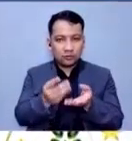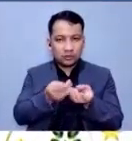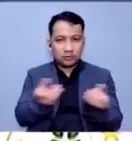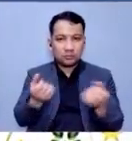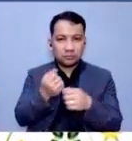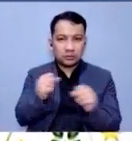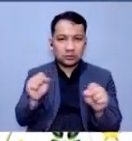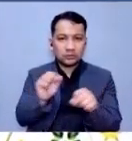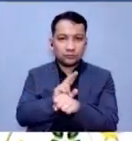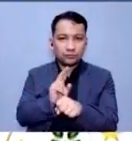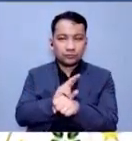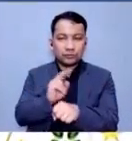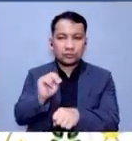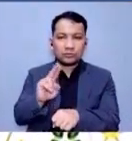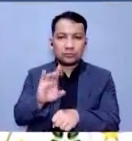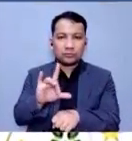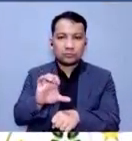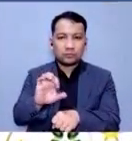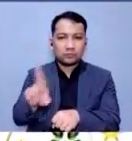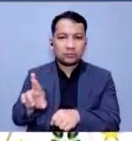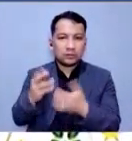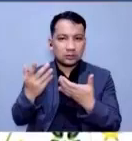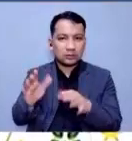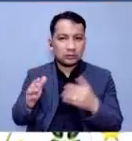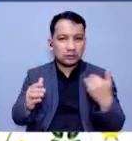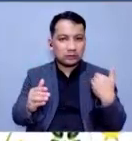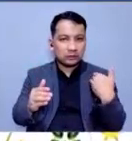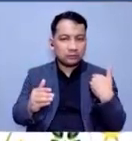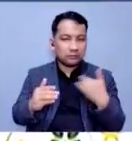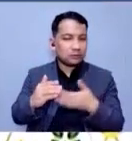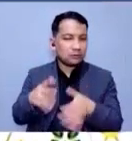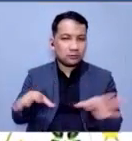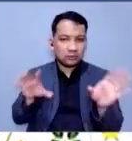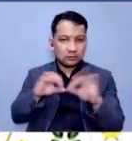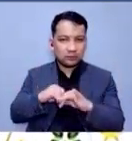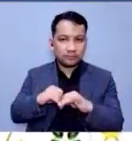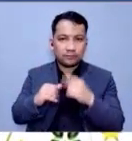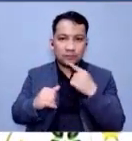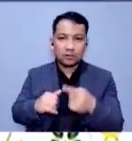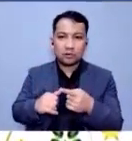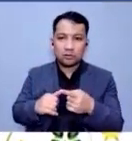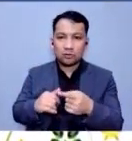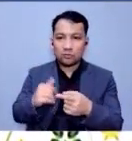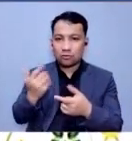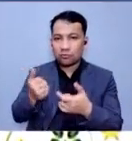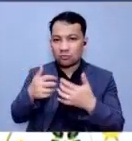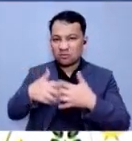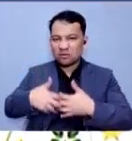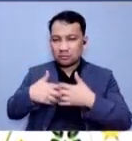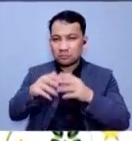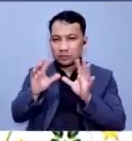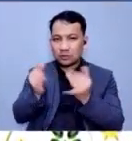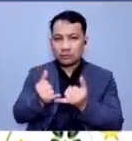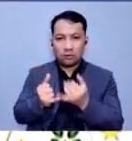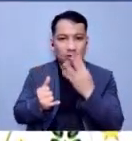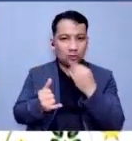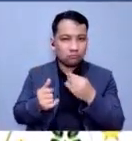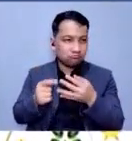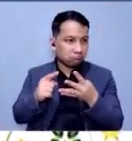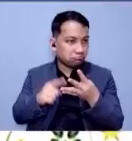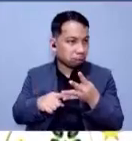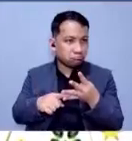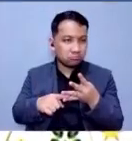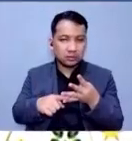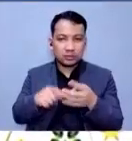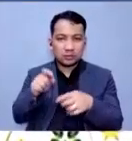of nuclear, hindi pa natin tapos 'yan. Yung mga magpapatakbo ng planta, no? Mga ito kailangan